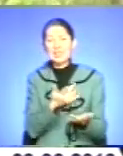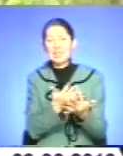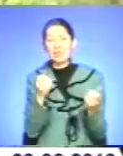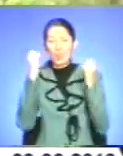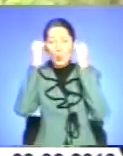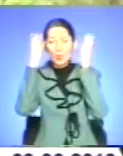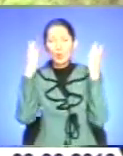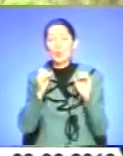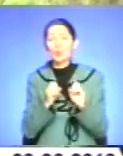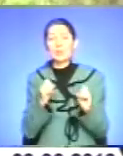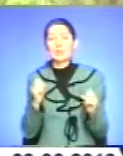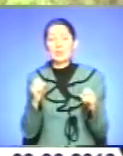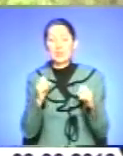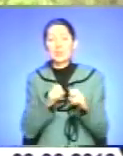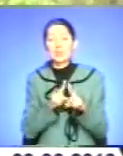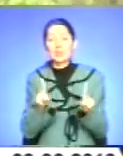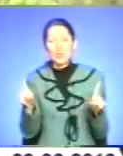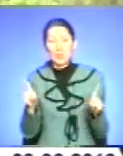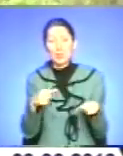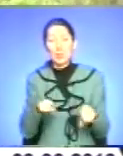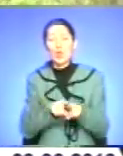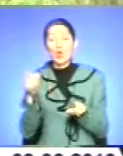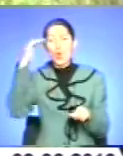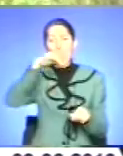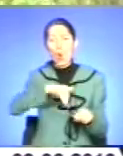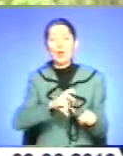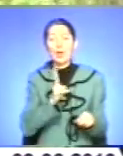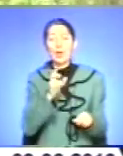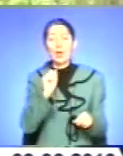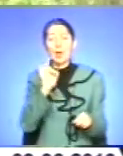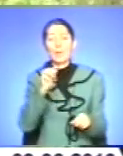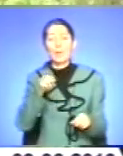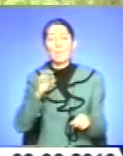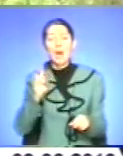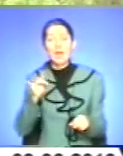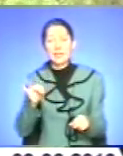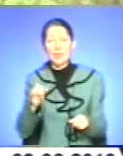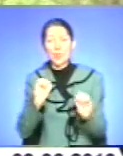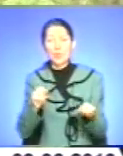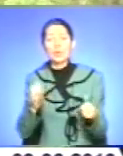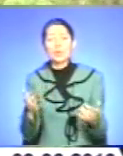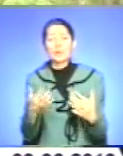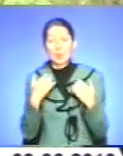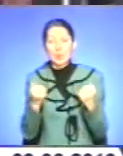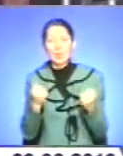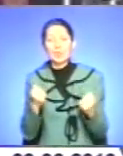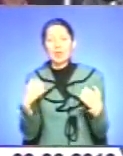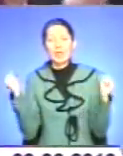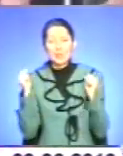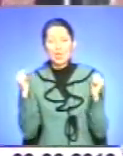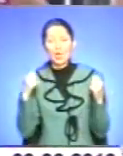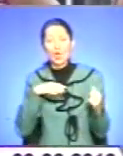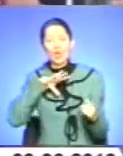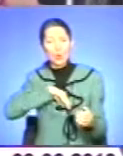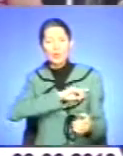також специфічно, а також гори, Карпати, де вони можуть набратися як і фізично, так і духовного її сили.